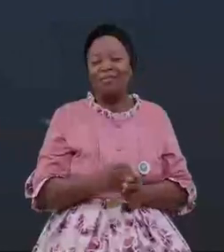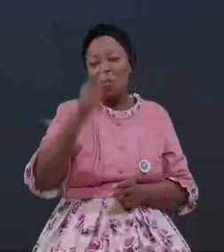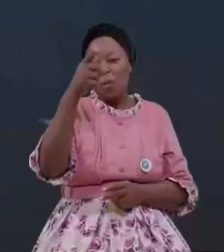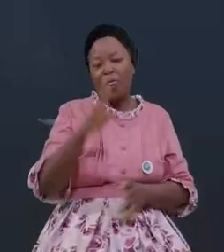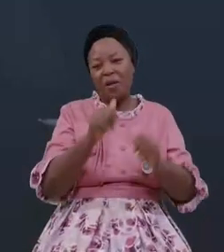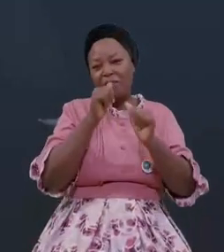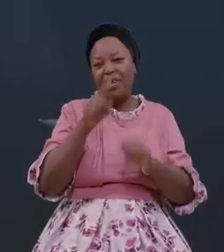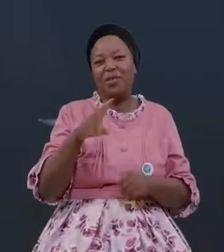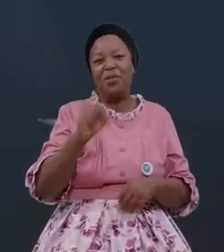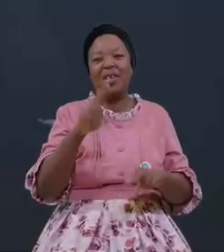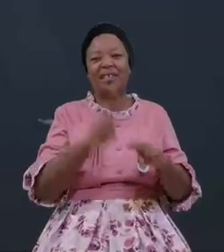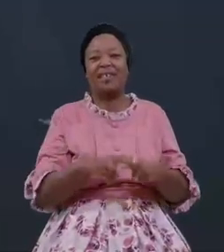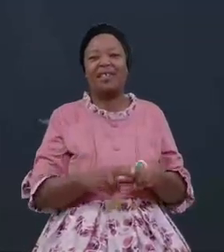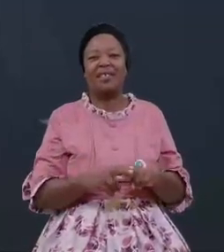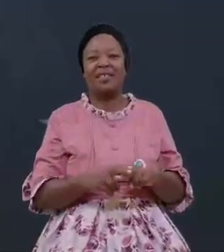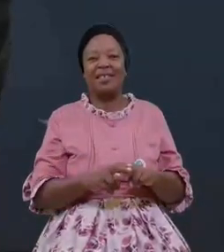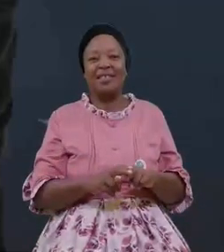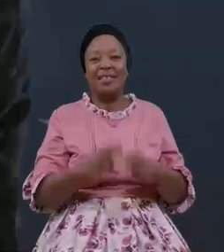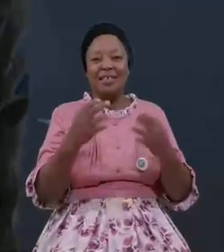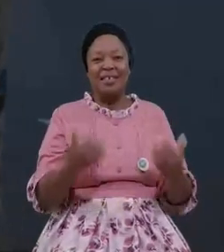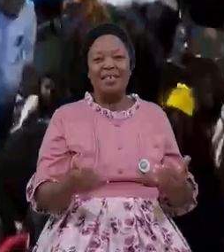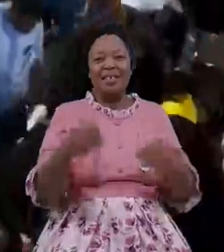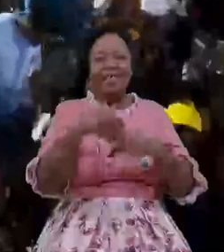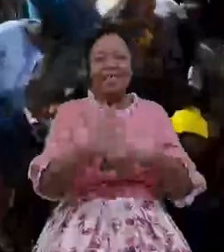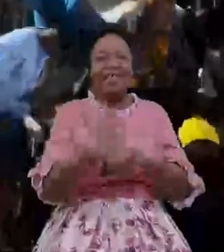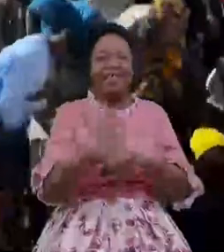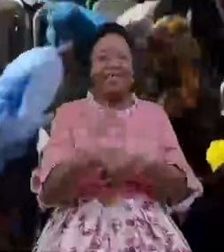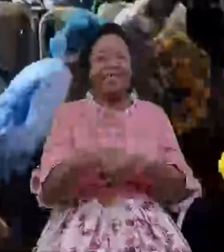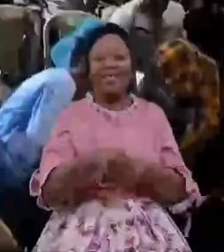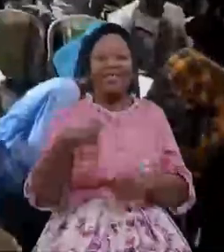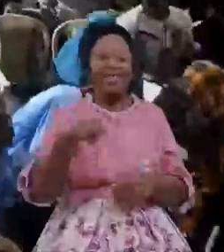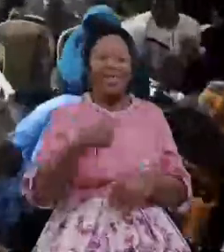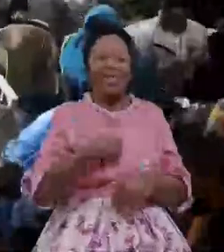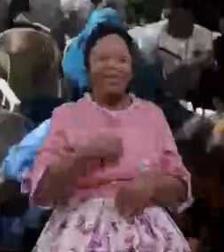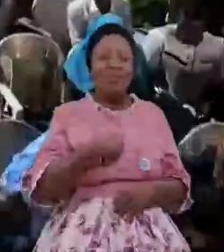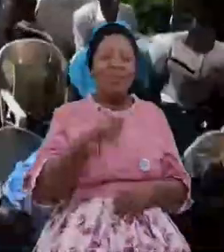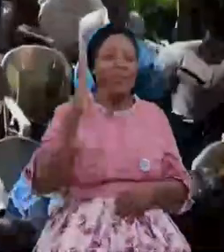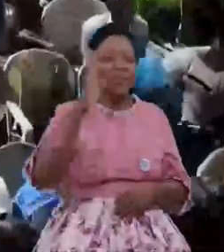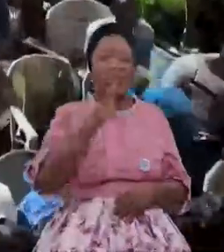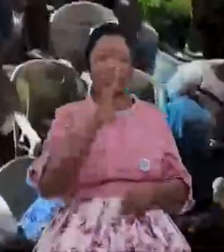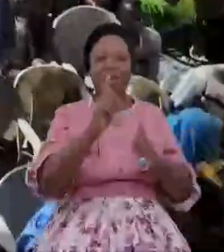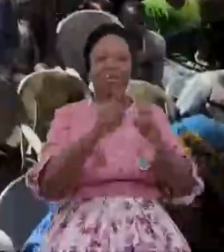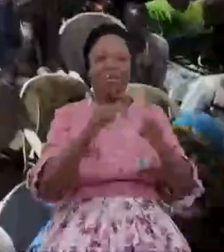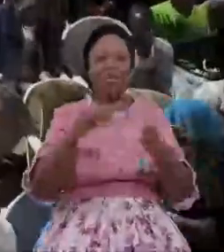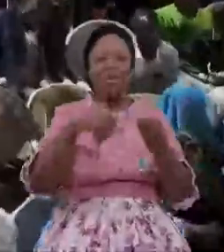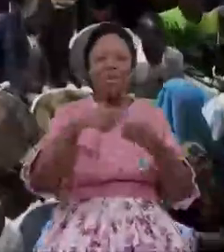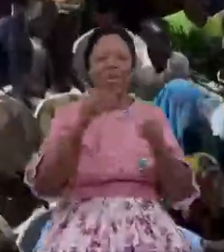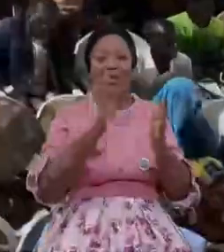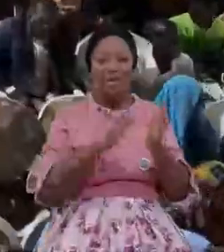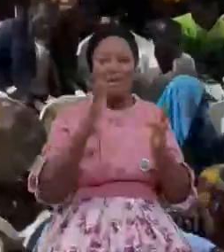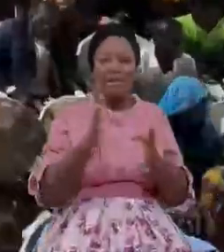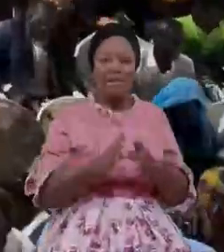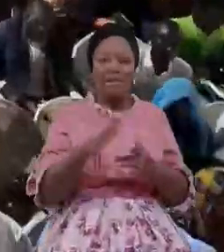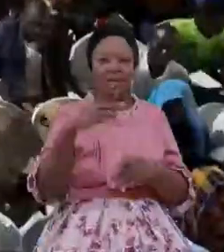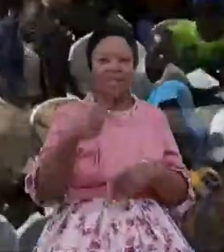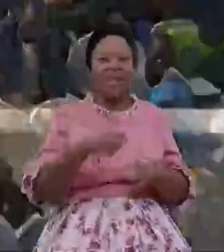bénisse assoyez-vous ce soir nous allons par nous nous parlons toujours de